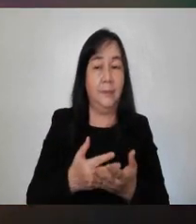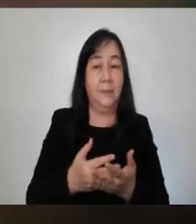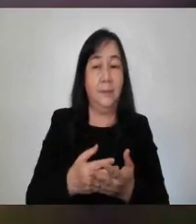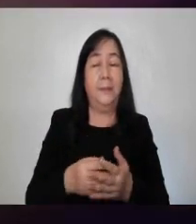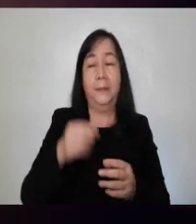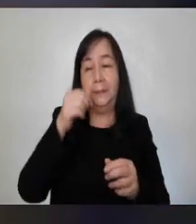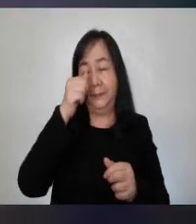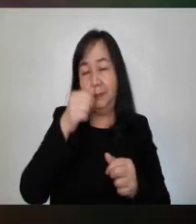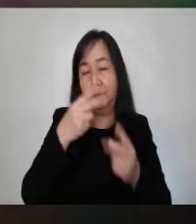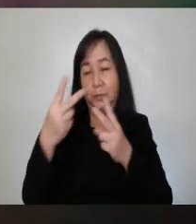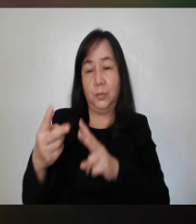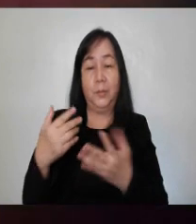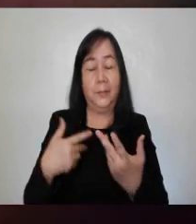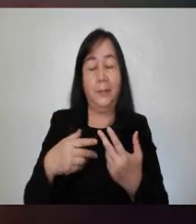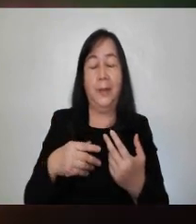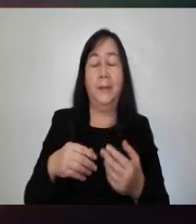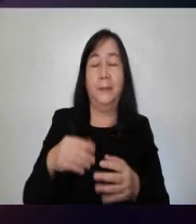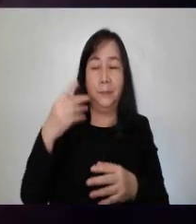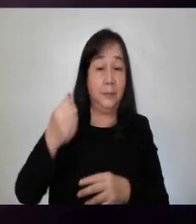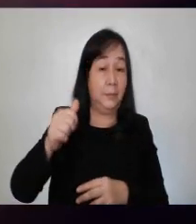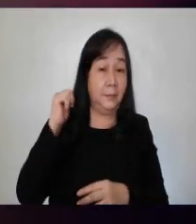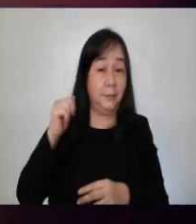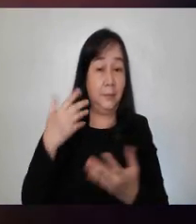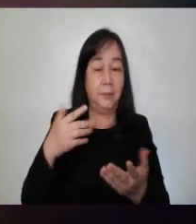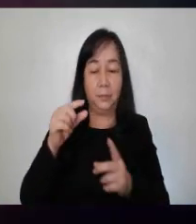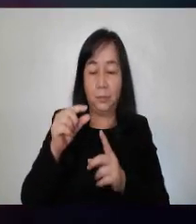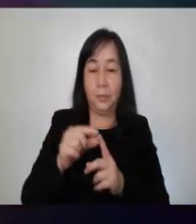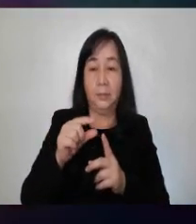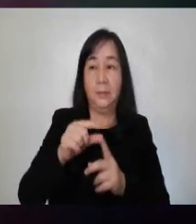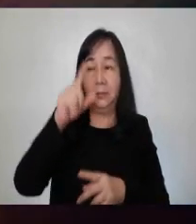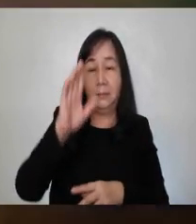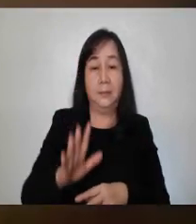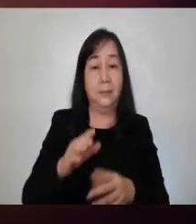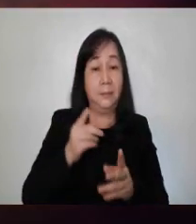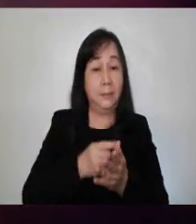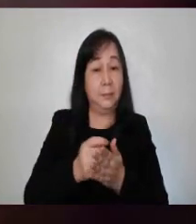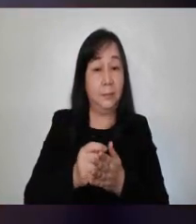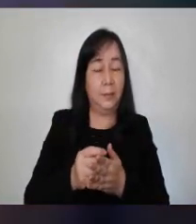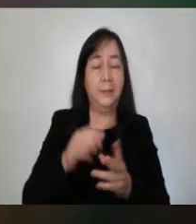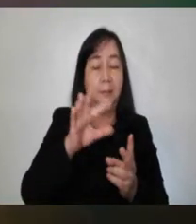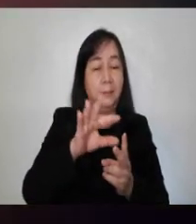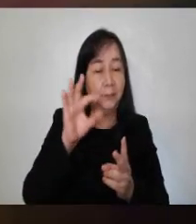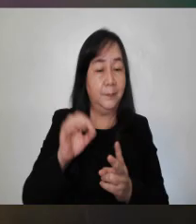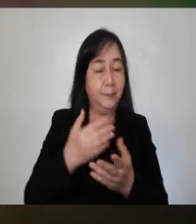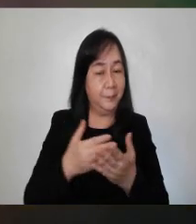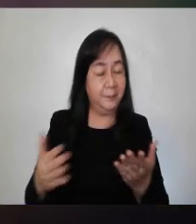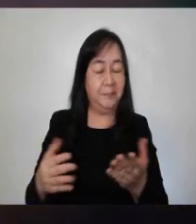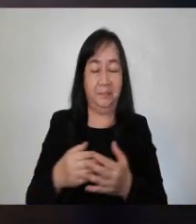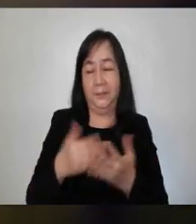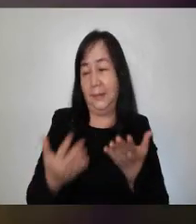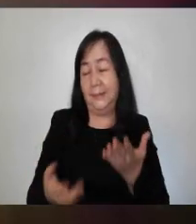nito kung paano madalas nating tinatanggihan ang katotohanan ng Diyos at pinipili ang mga bagay